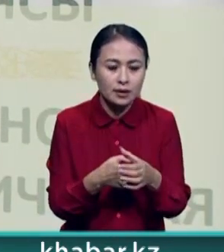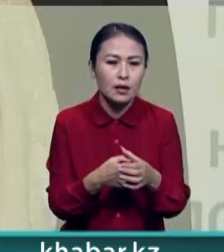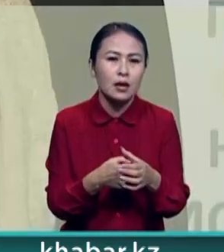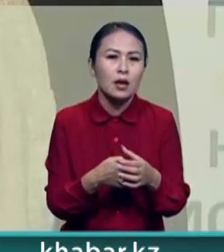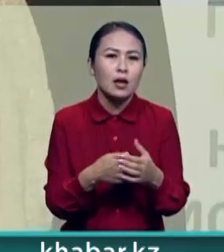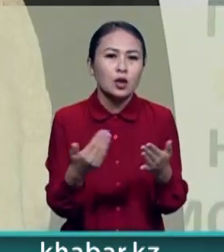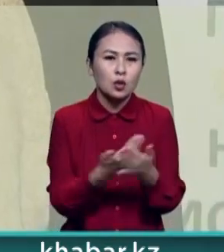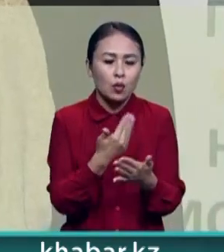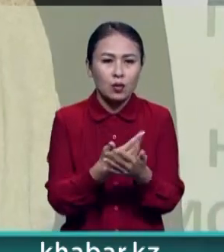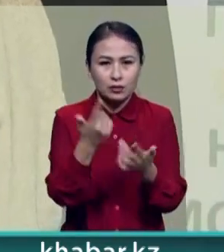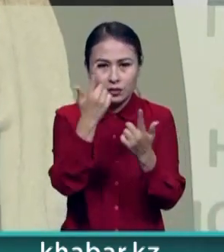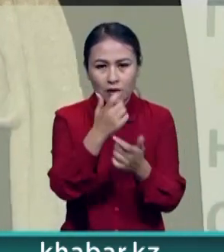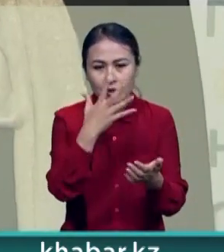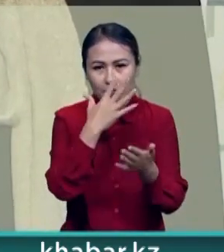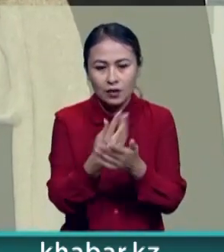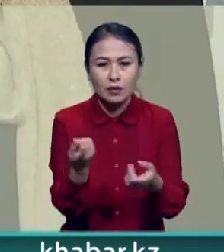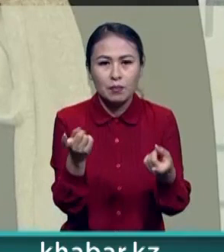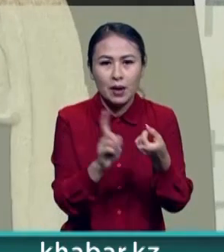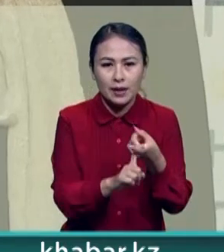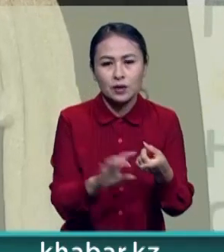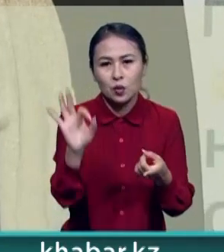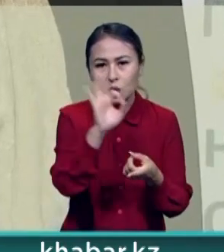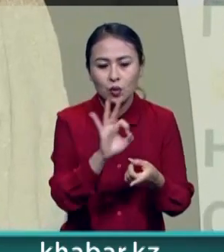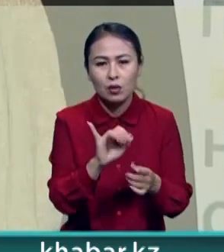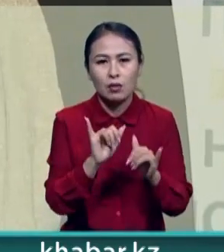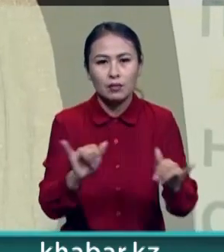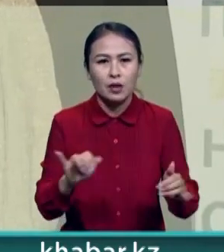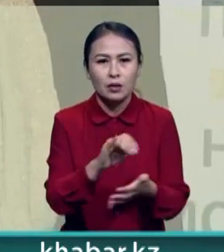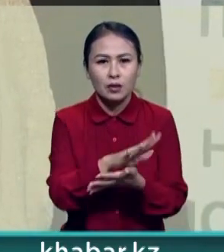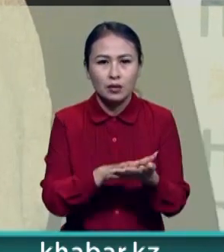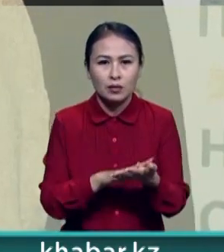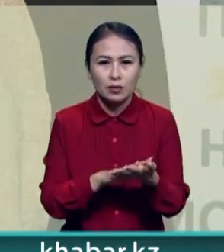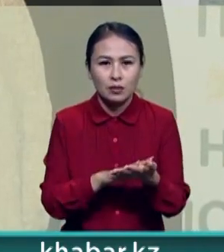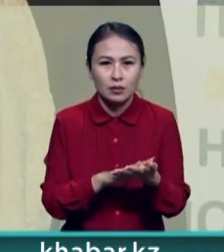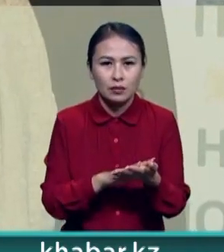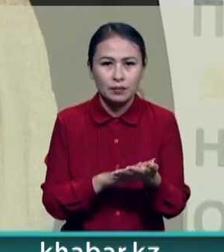бұқаралық ақпарат құралдарының өзара байланысы туралы кеңінен әңгіленеді.